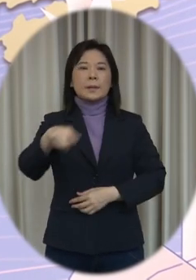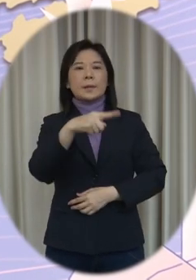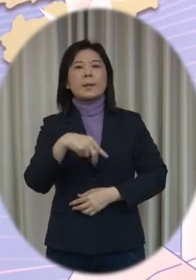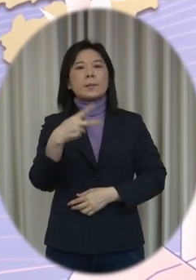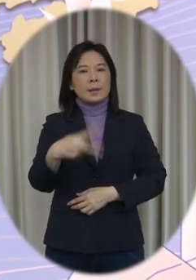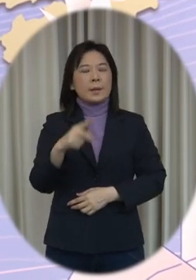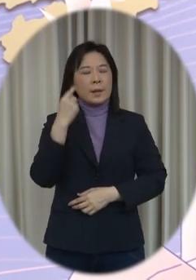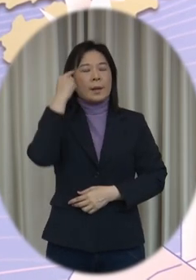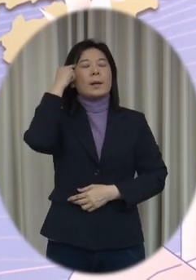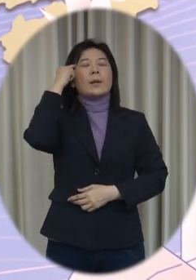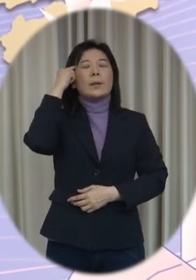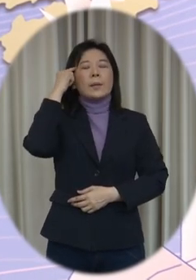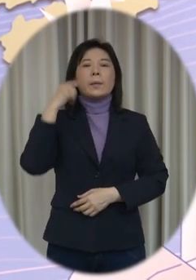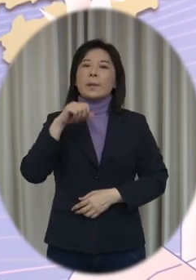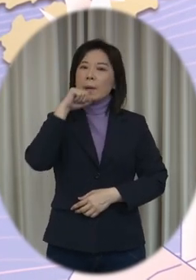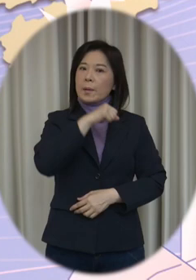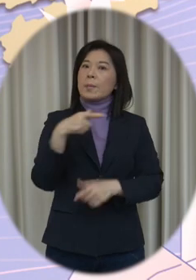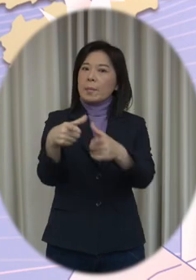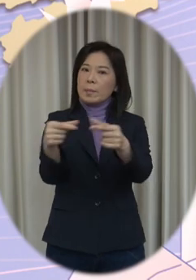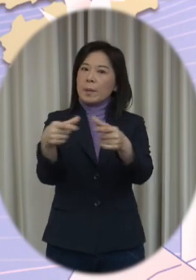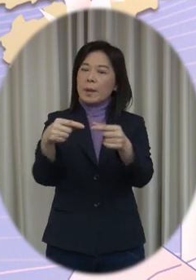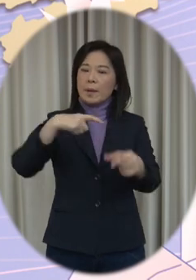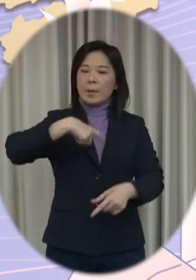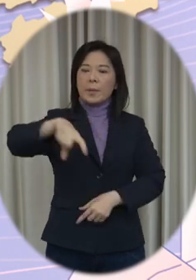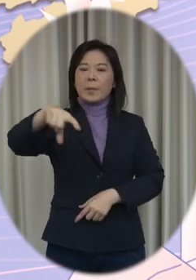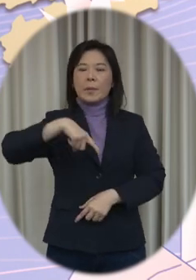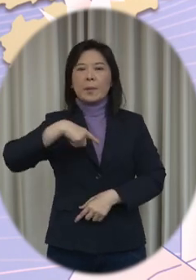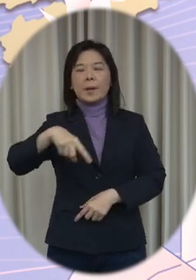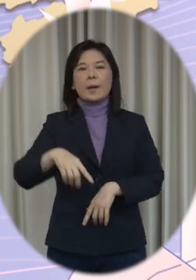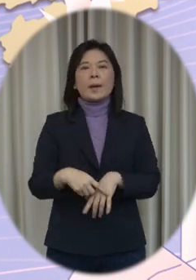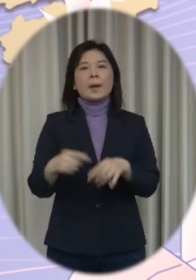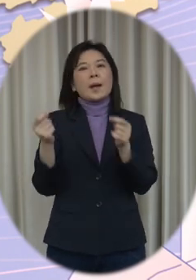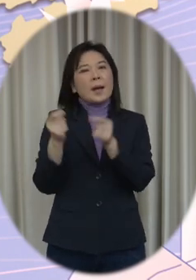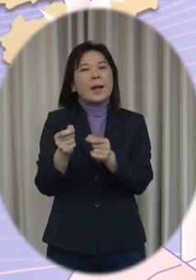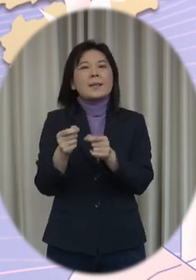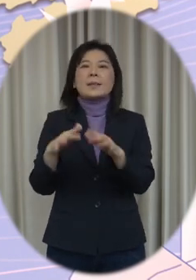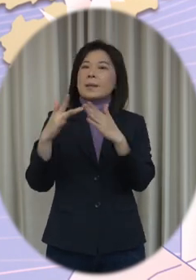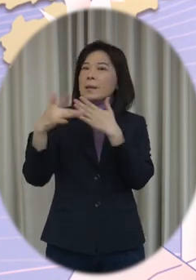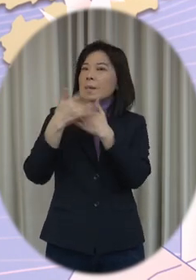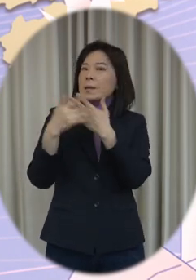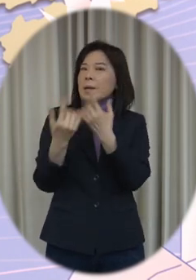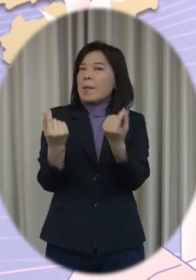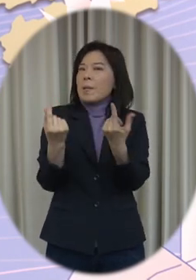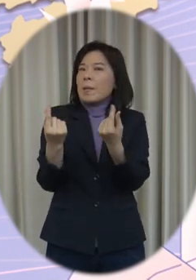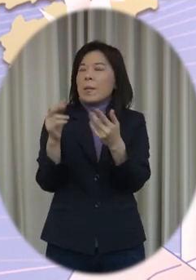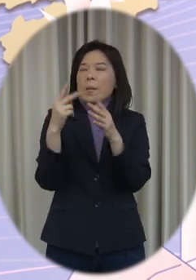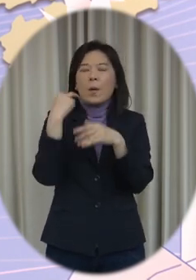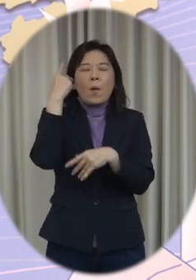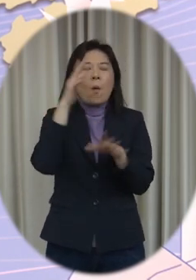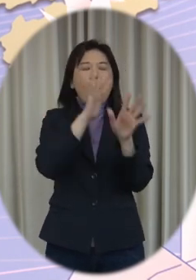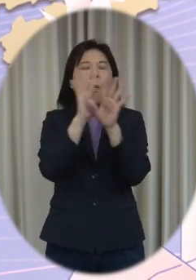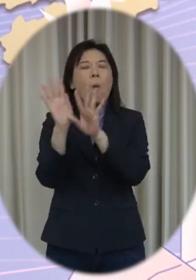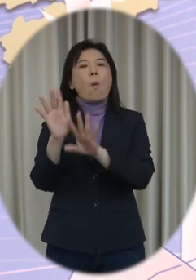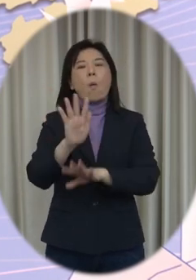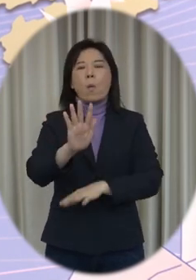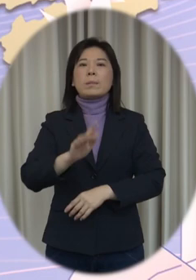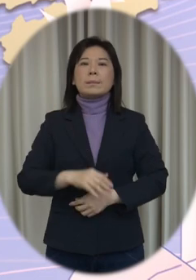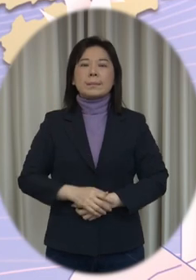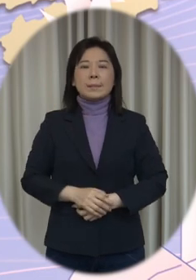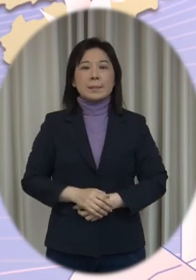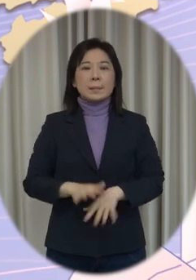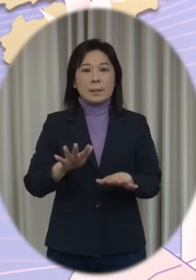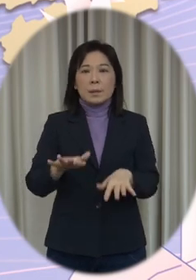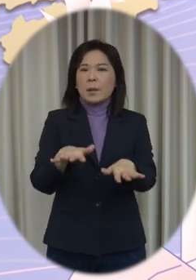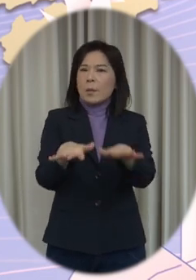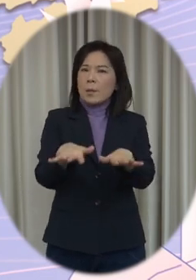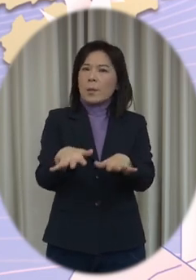次感受到台日间宛如亲密家人般的深厚情谊。这次赈灾